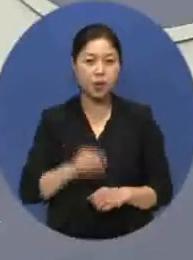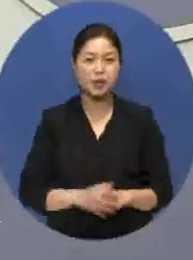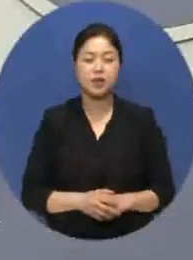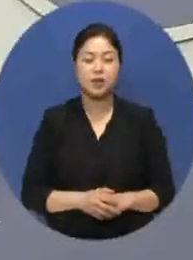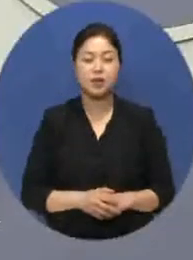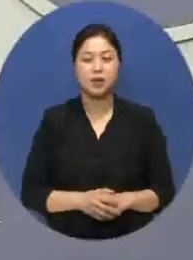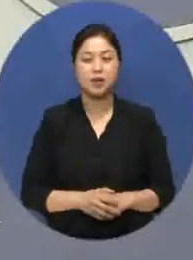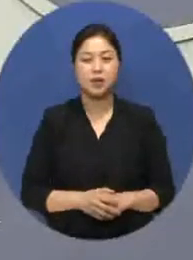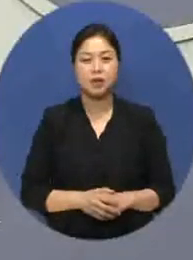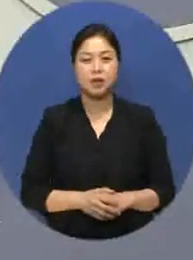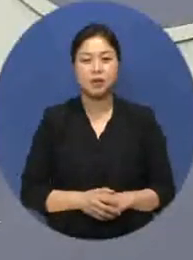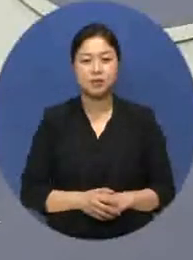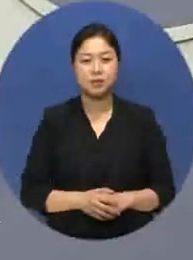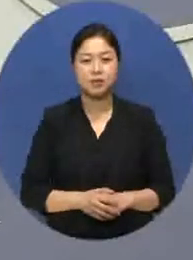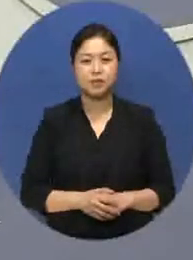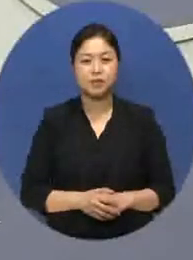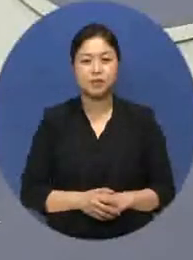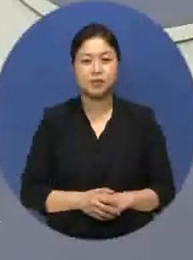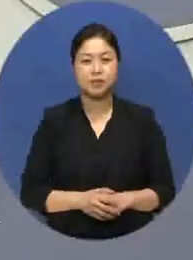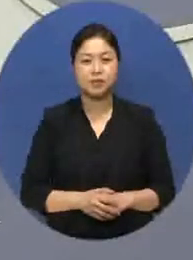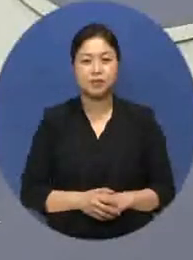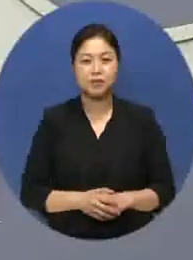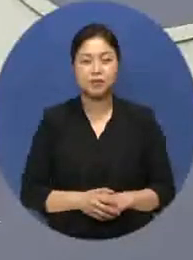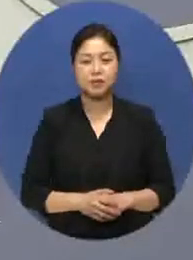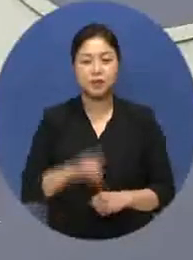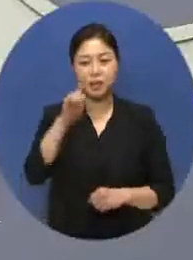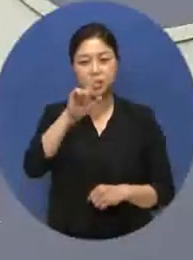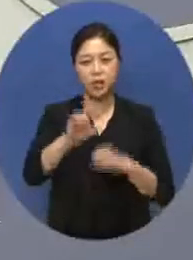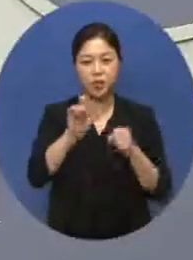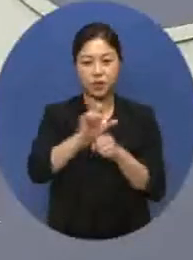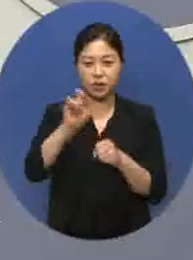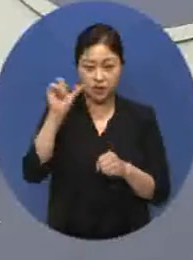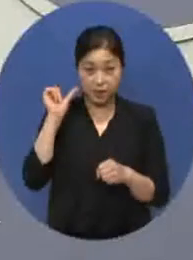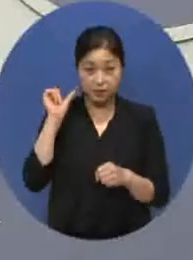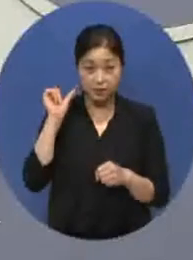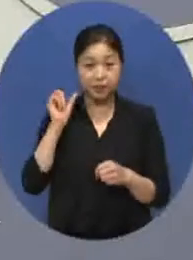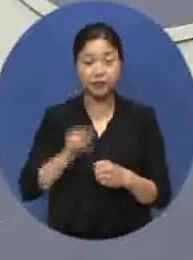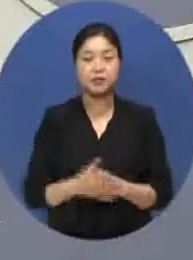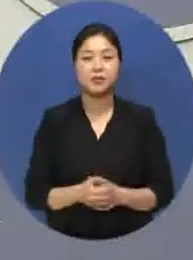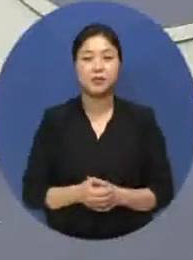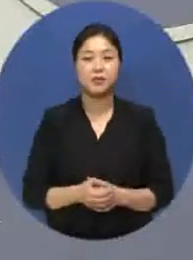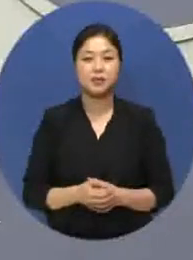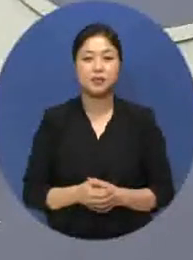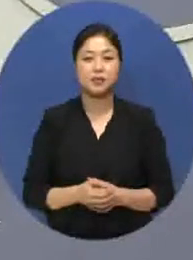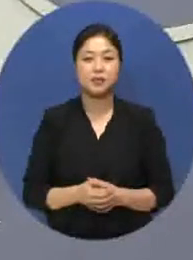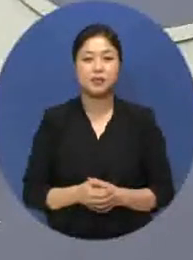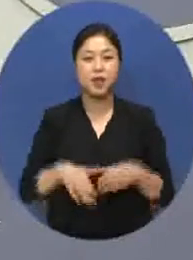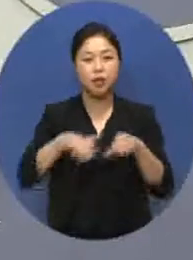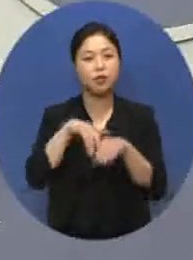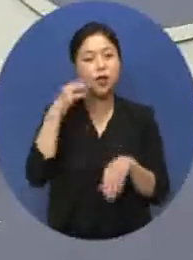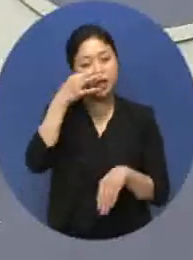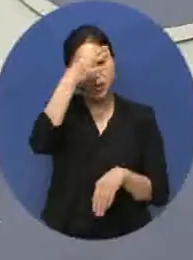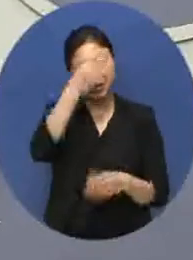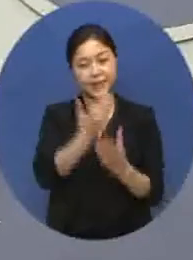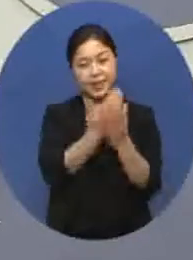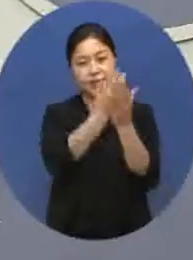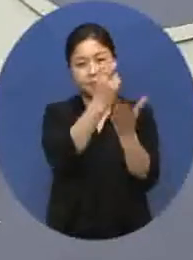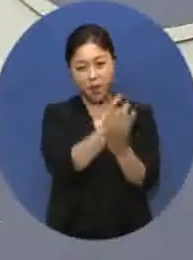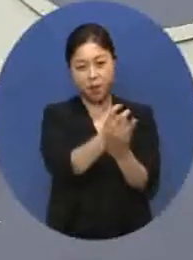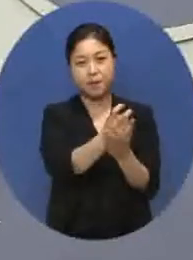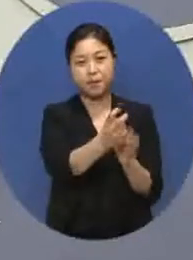한 정확히 기억이 나는데 15년 전쯤에 그 문화예술진흥법이라는